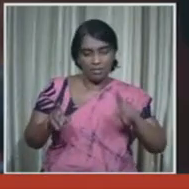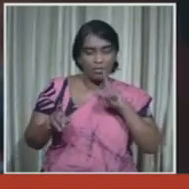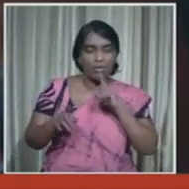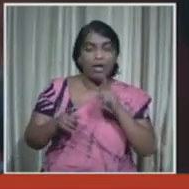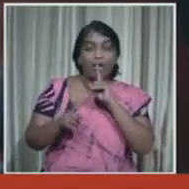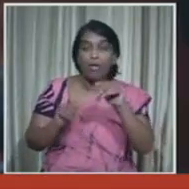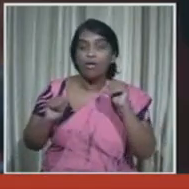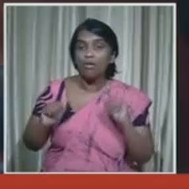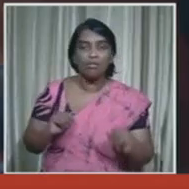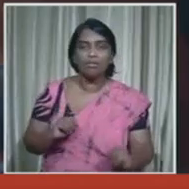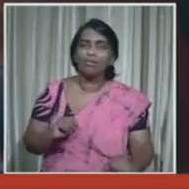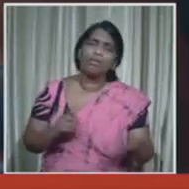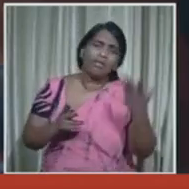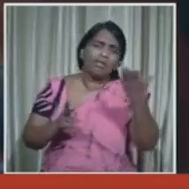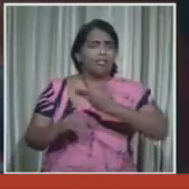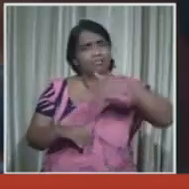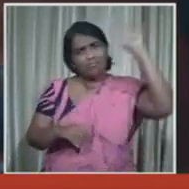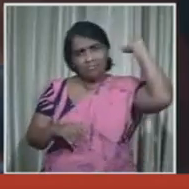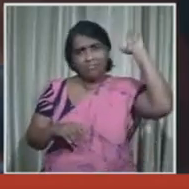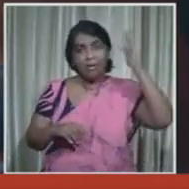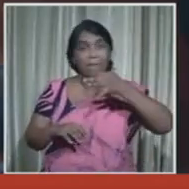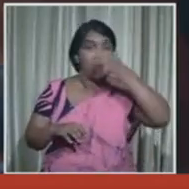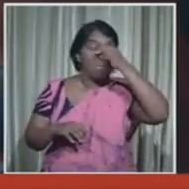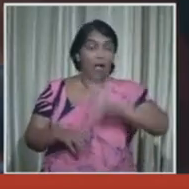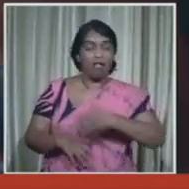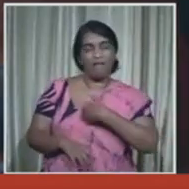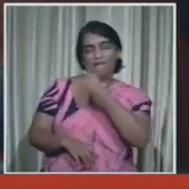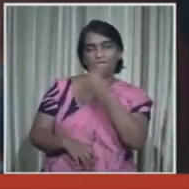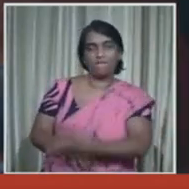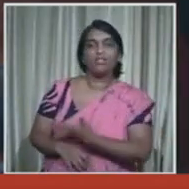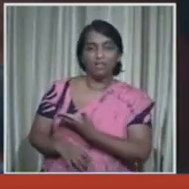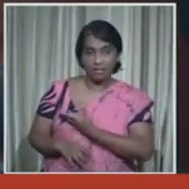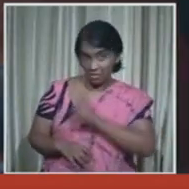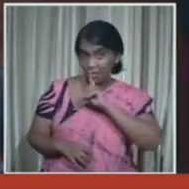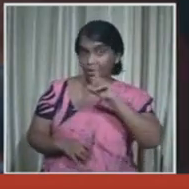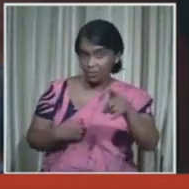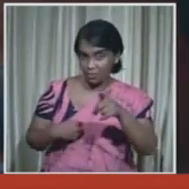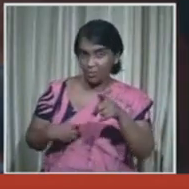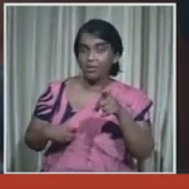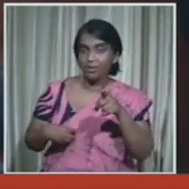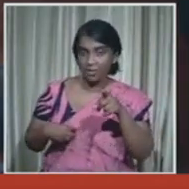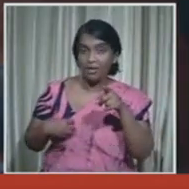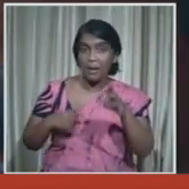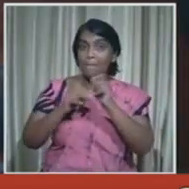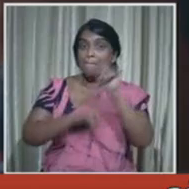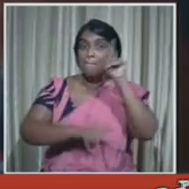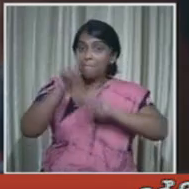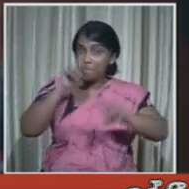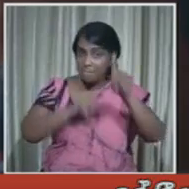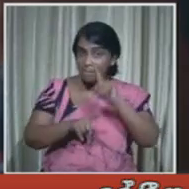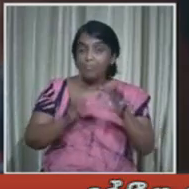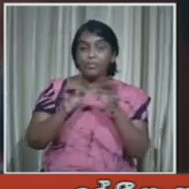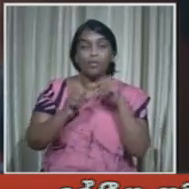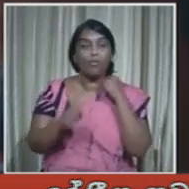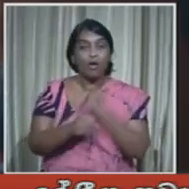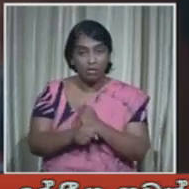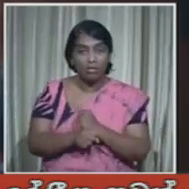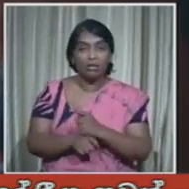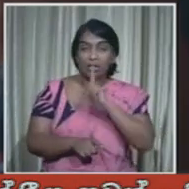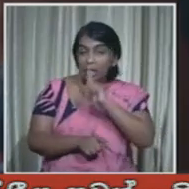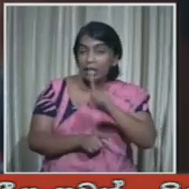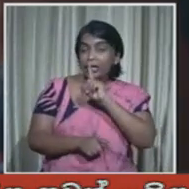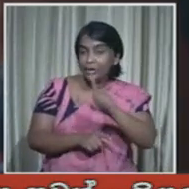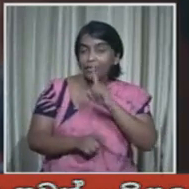කිව්වේ අනේ ඒගොල්ලෝ යනවනේ යන්න මල්ලි මට ලොකුයි කිව්වා මතක තියාගන්න මේ පාර්ලිමේන්තුවේ බන්දුල ගුණවර්ධන කොච්චර කතා කරලා